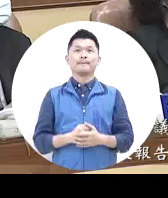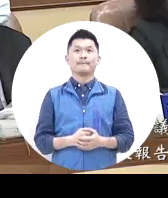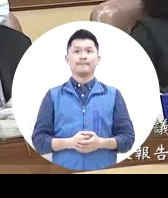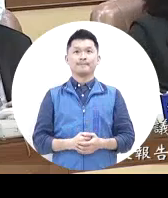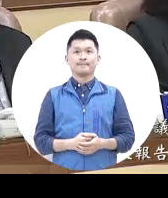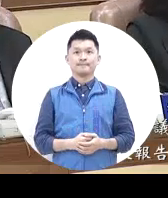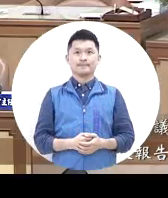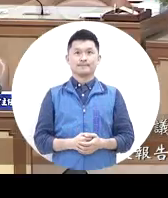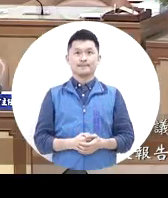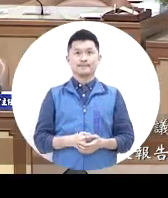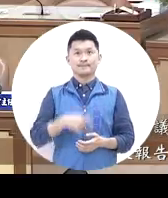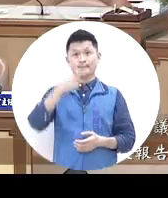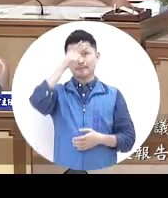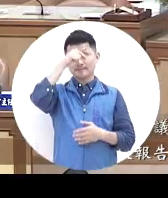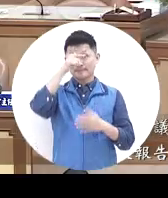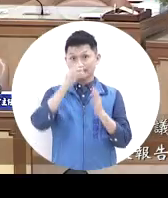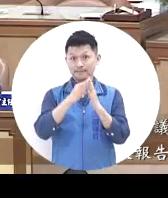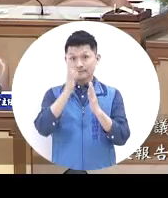黄局长